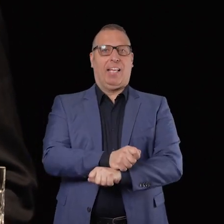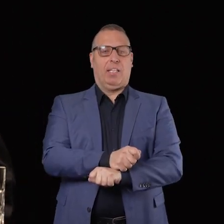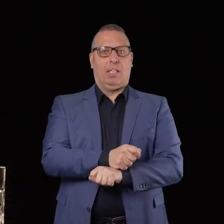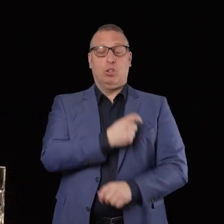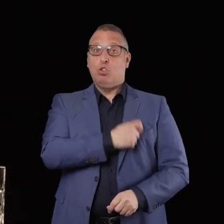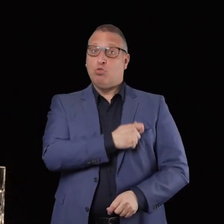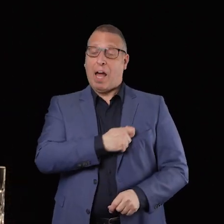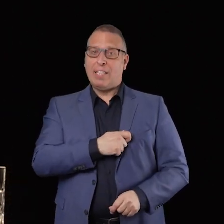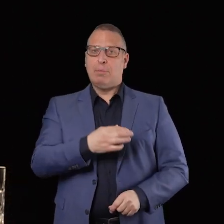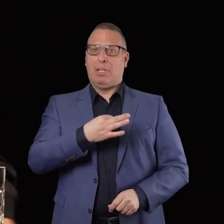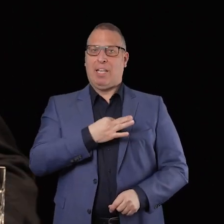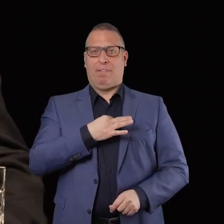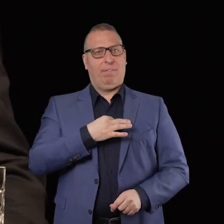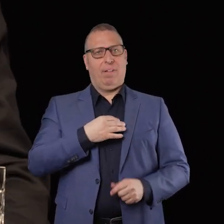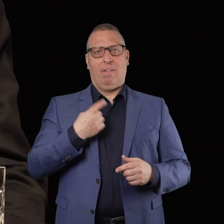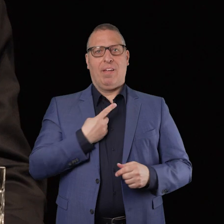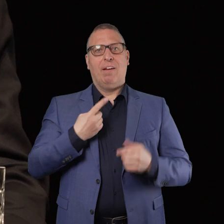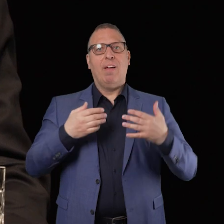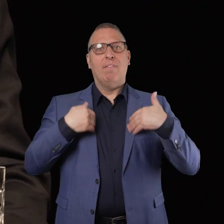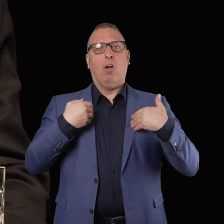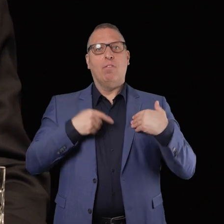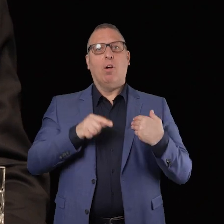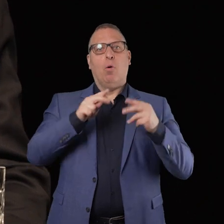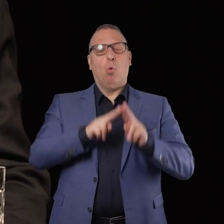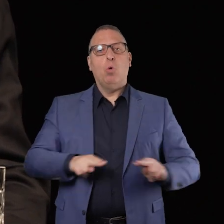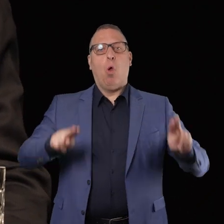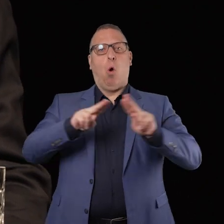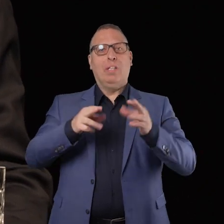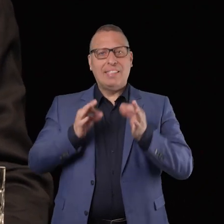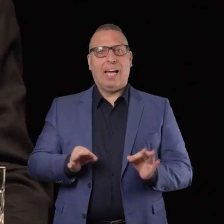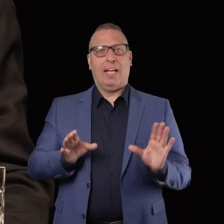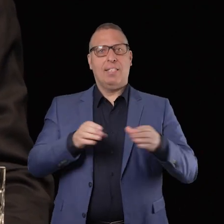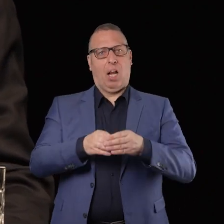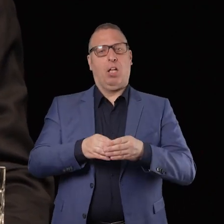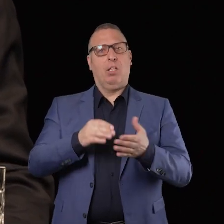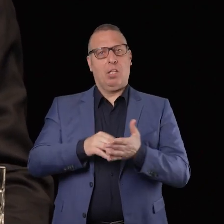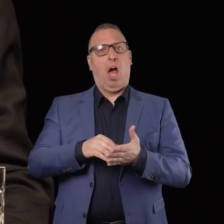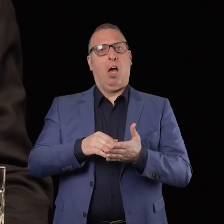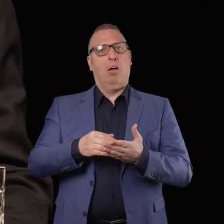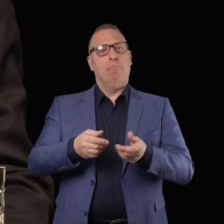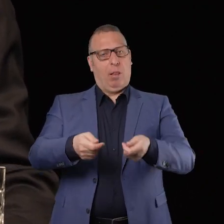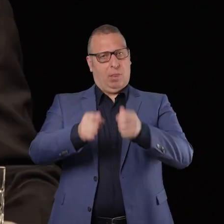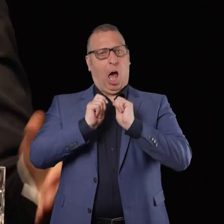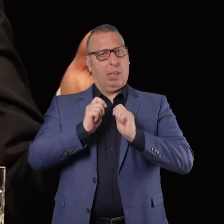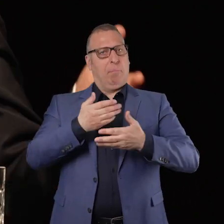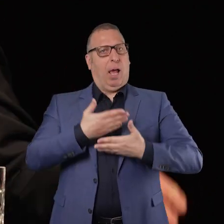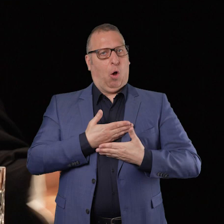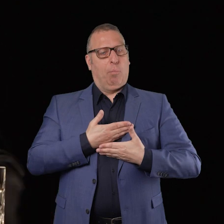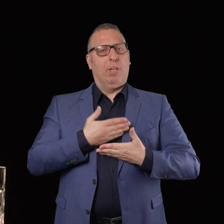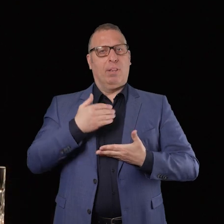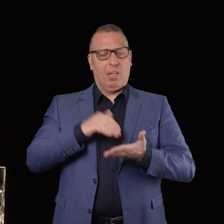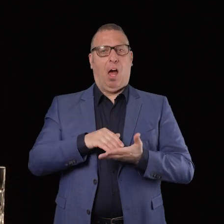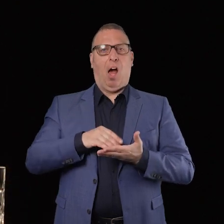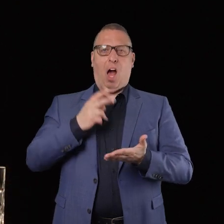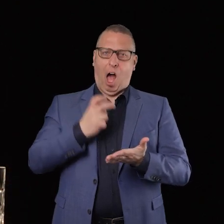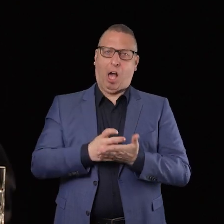Was die Schweiz betrifft, freuen wir uns, dass wir bei der Wahl in den UNO-Sicherheitsrat ein starkes Mandat der Generalversammlung erhalten haben. Wir werden